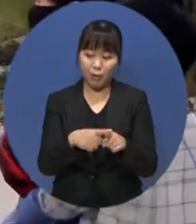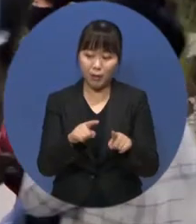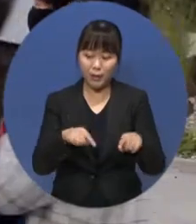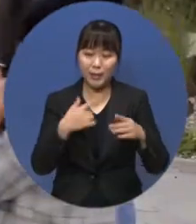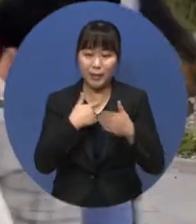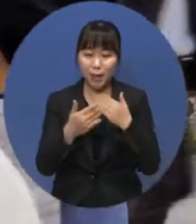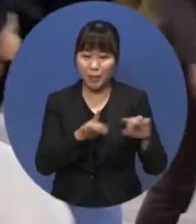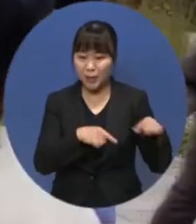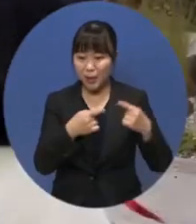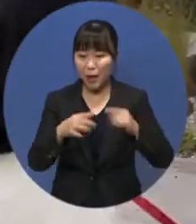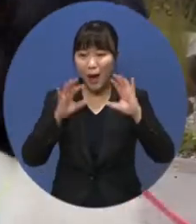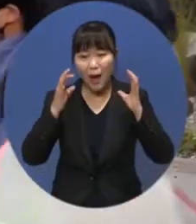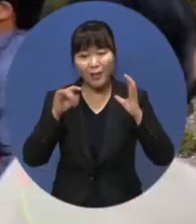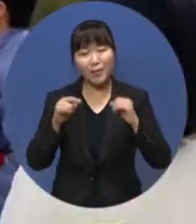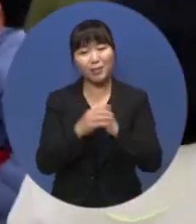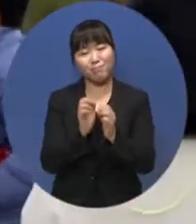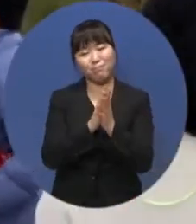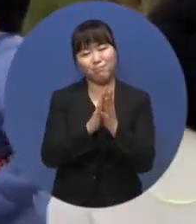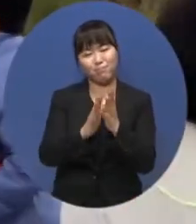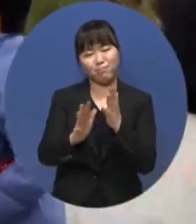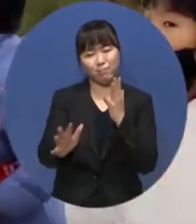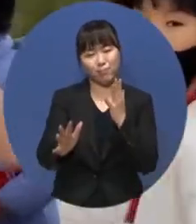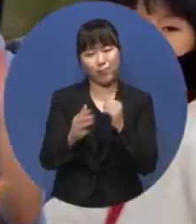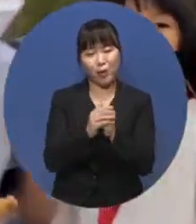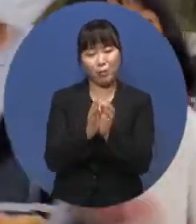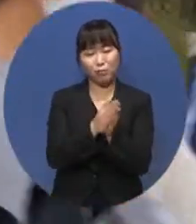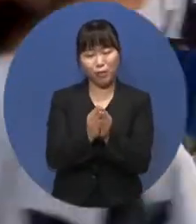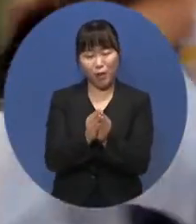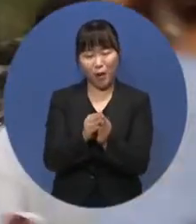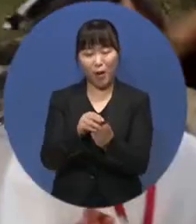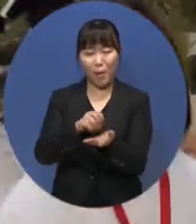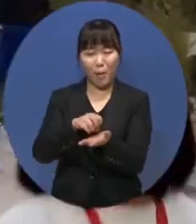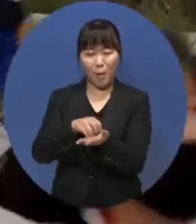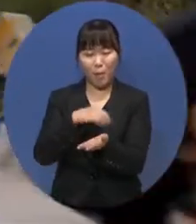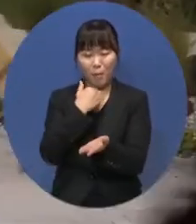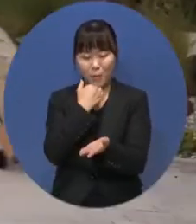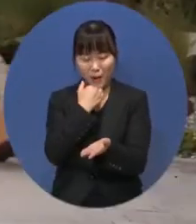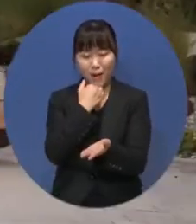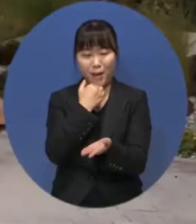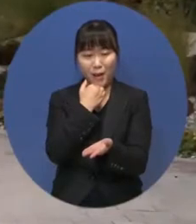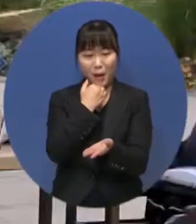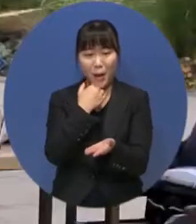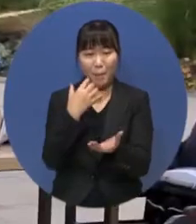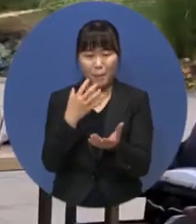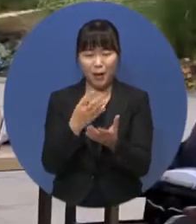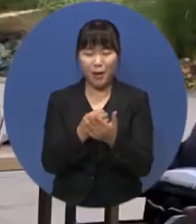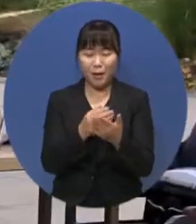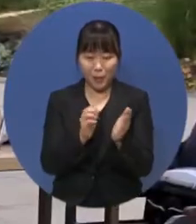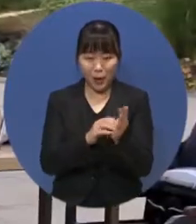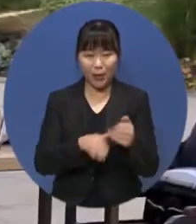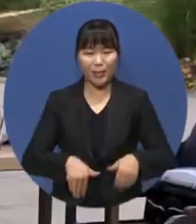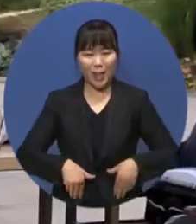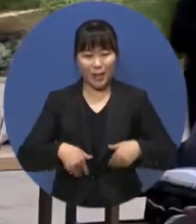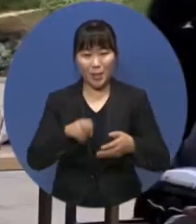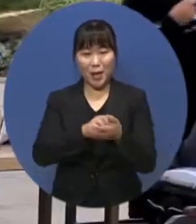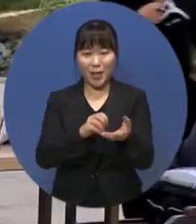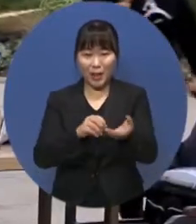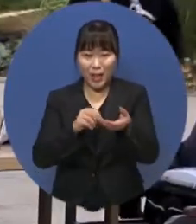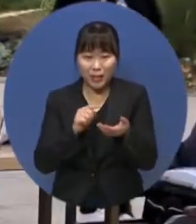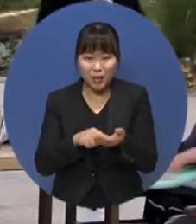참여한 어린이들이 줄을 서서 붕어빵 굽기 체험을 기다리며 구워진 따끈따끈한 빵을